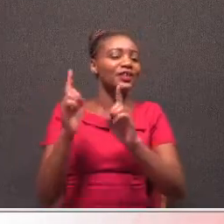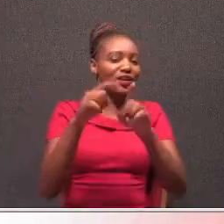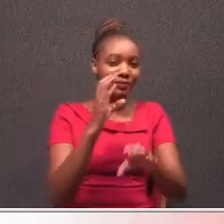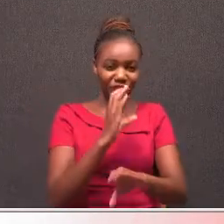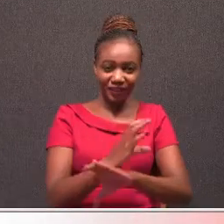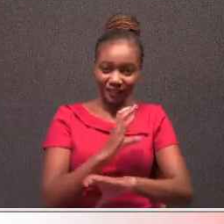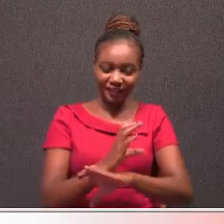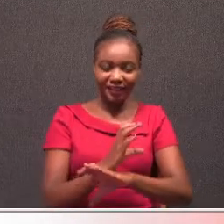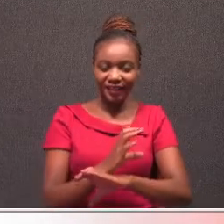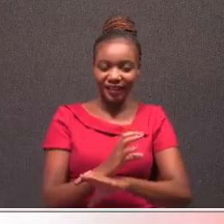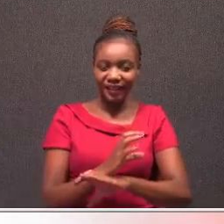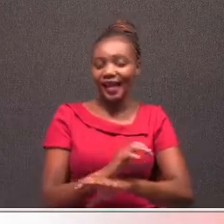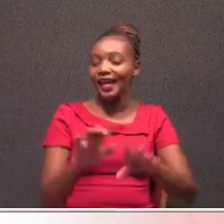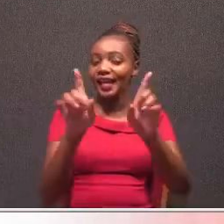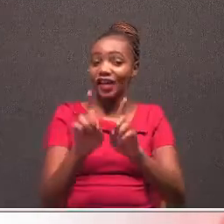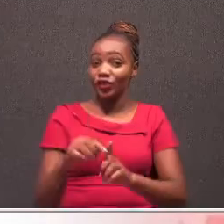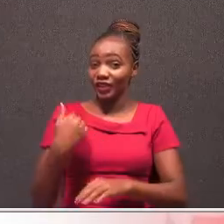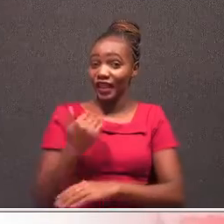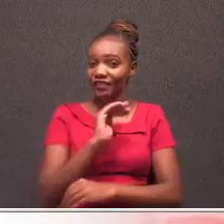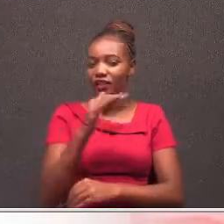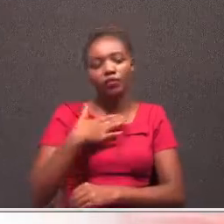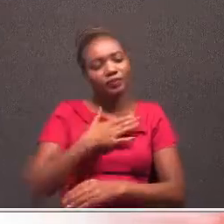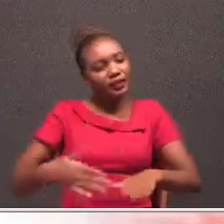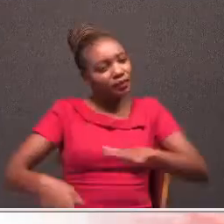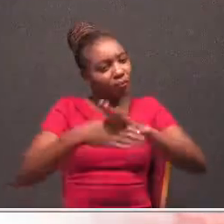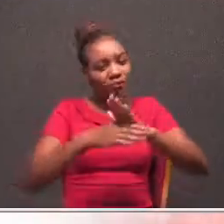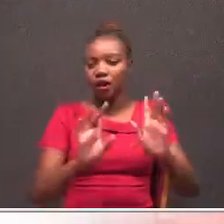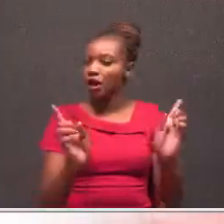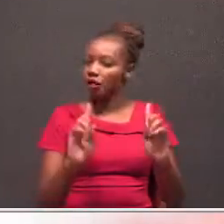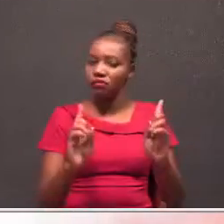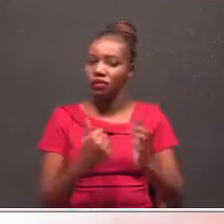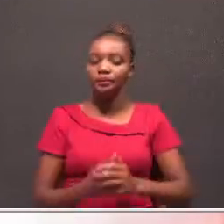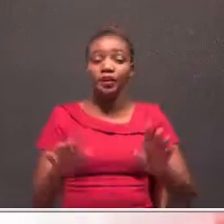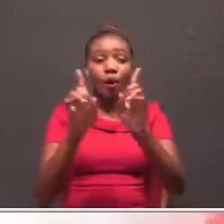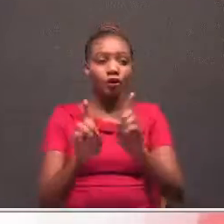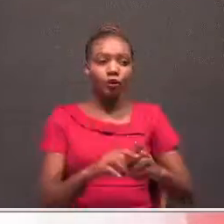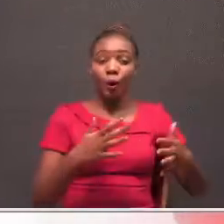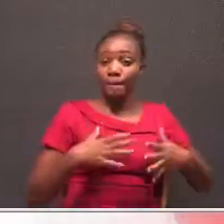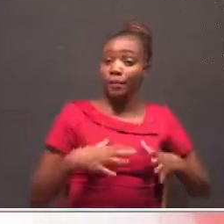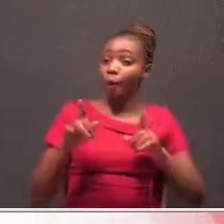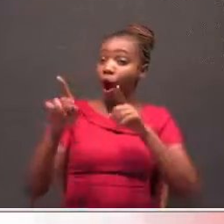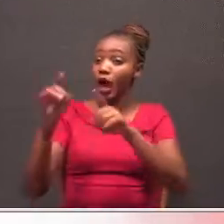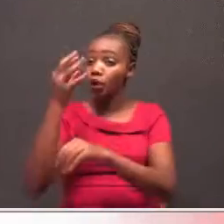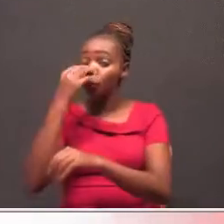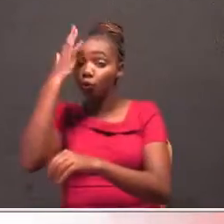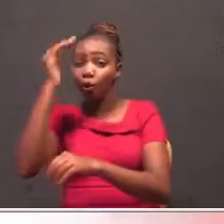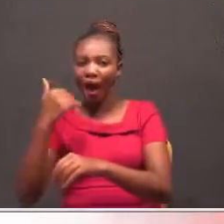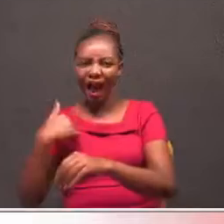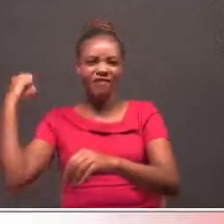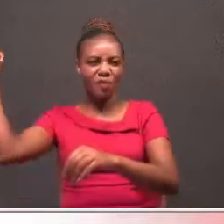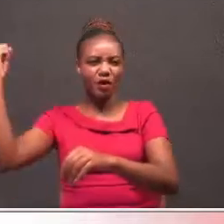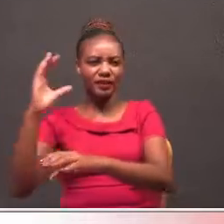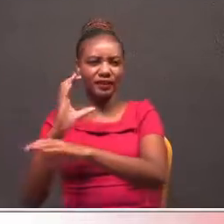kanisani, na waomba msiwafukuze. Ruto ambaye amekuwa akishutumiwa kwa kuendeleza siasa zake kanisani